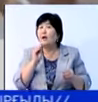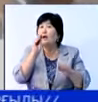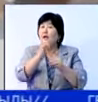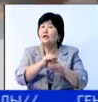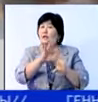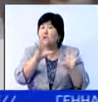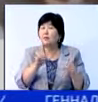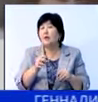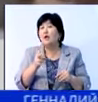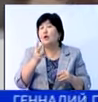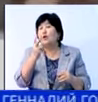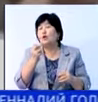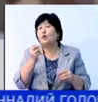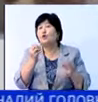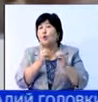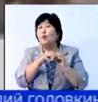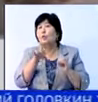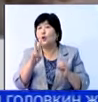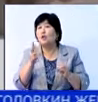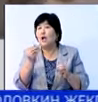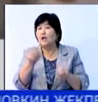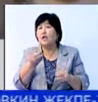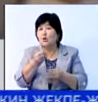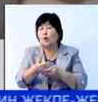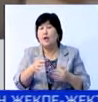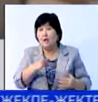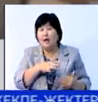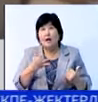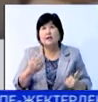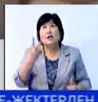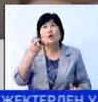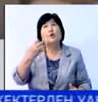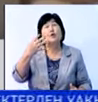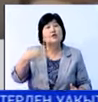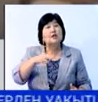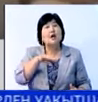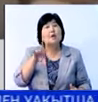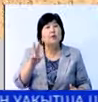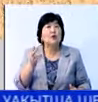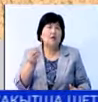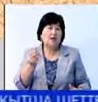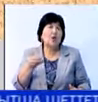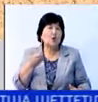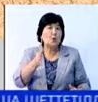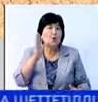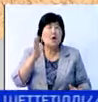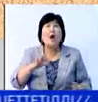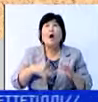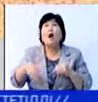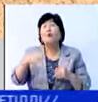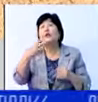бар. 210 миллиондай ақша төленген бұлтыр. Ал биылғы жылы 240 миллиондай ақша төленейін деп тұр. Аудан бойынша